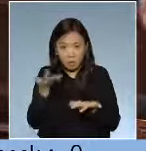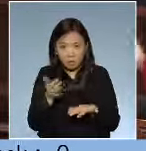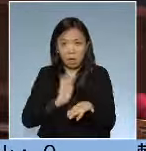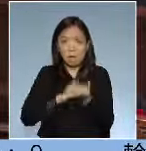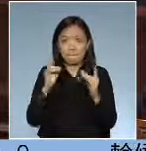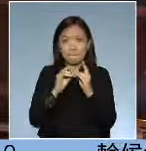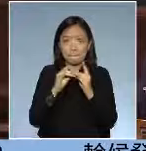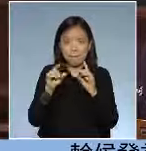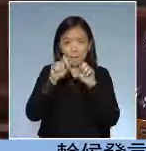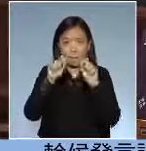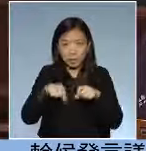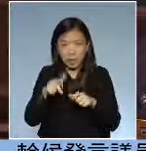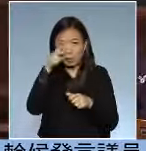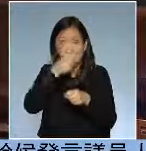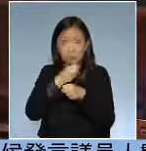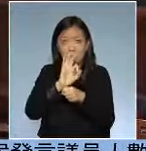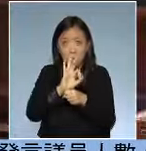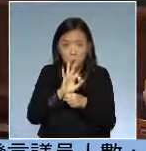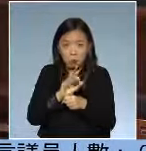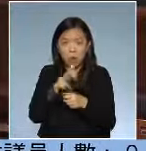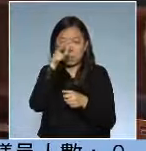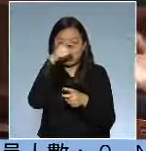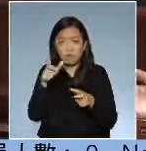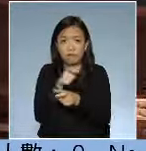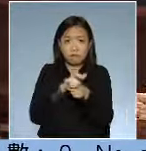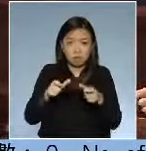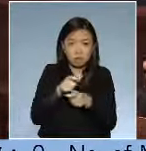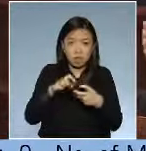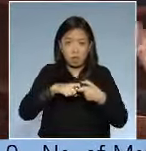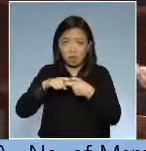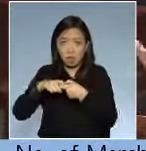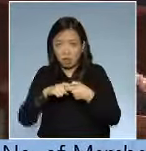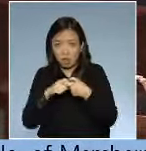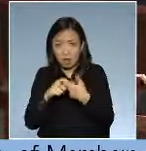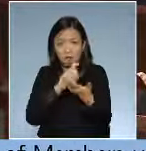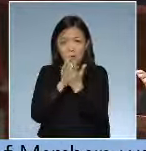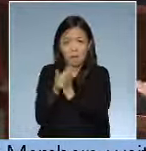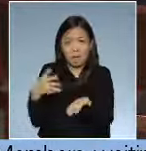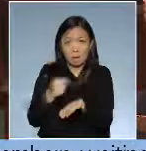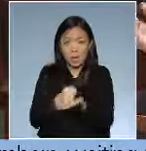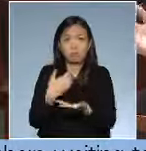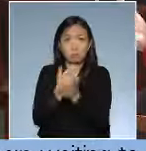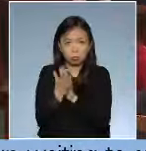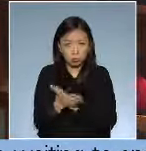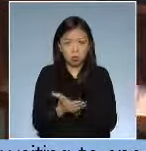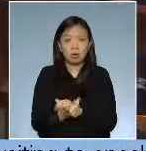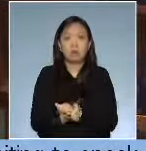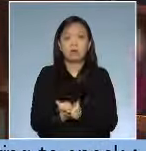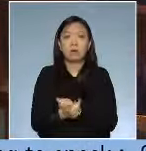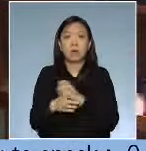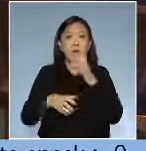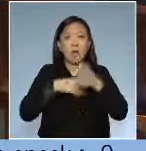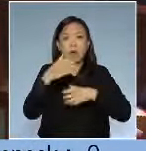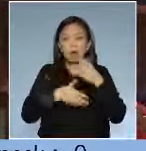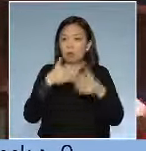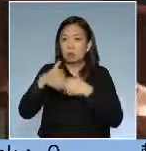題，政府又唔做嘢，又有官商勾結、地產霸權等等等等等呢啲咁嘅對白咧，喺議會裏邊咧係無限咁